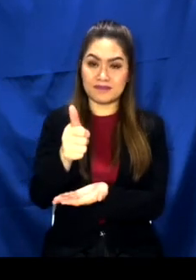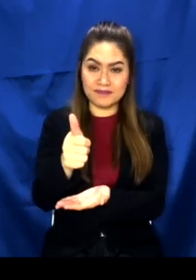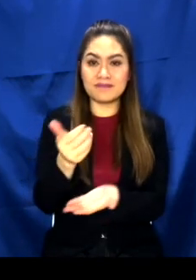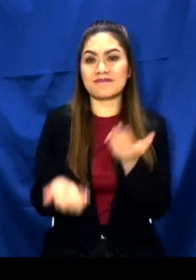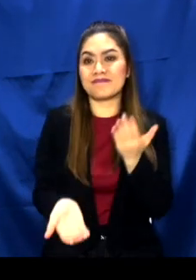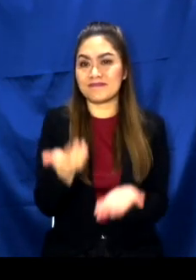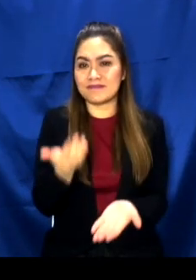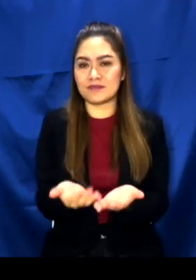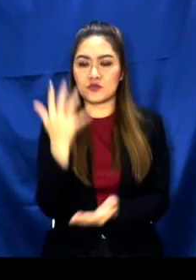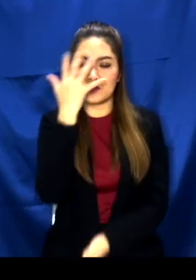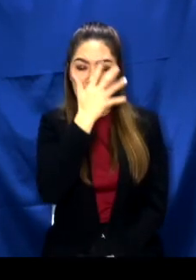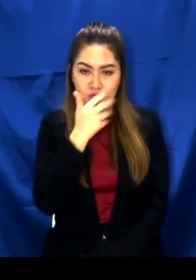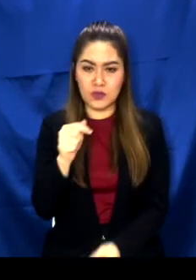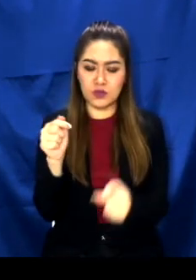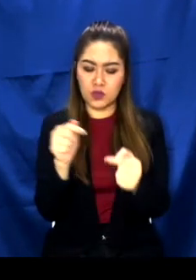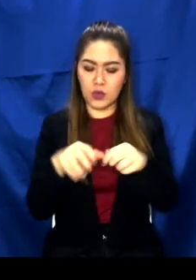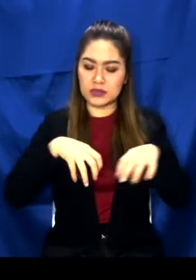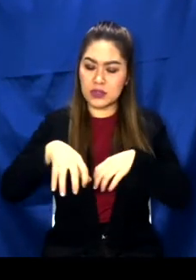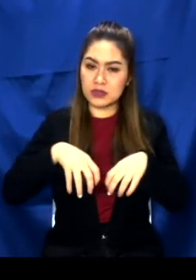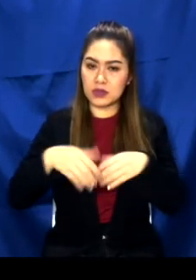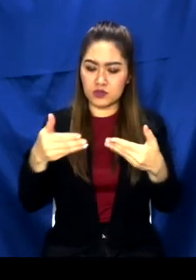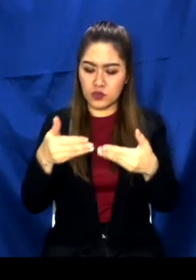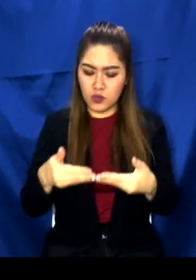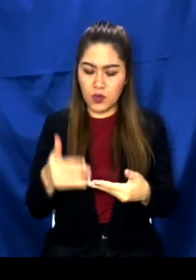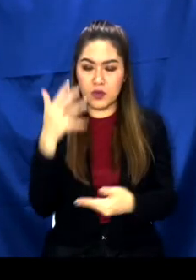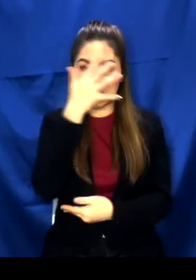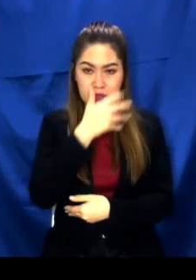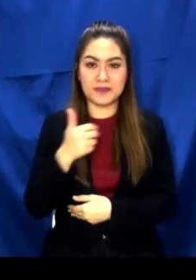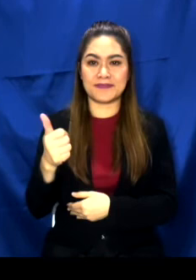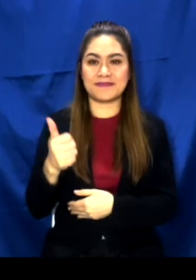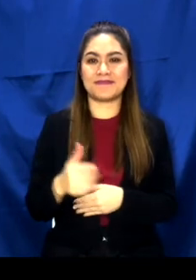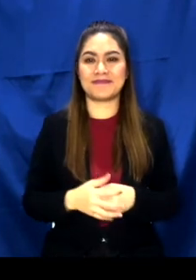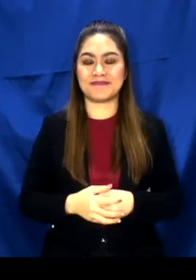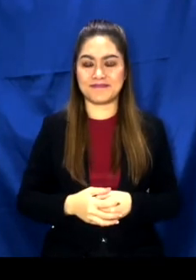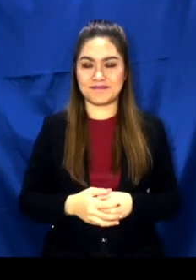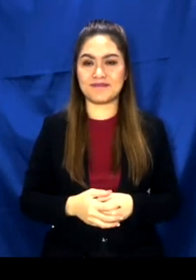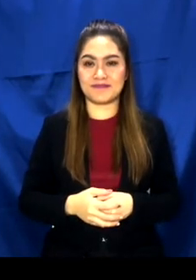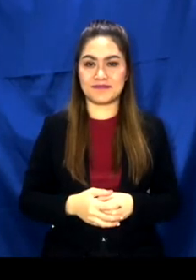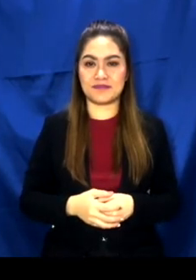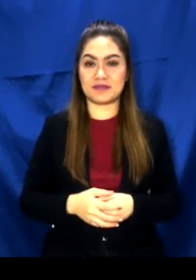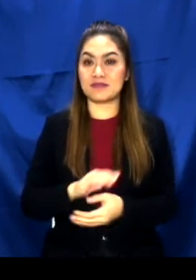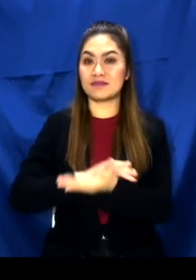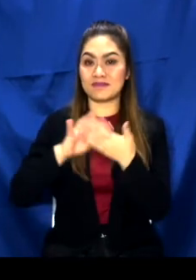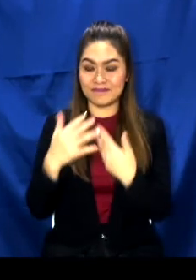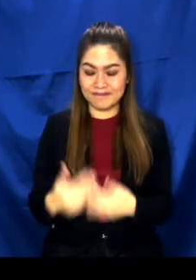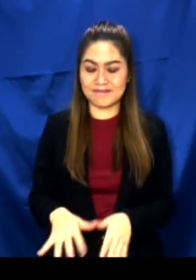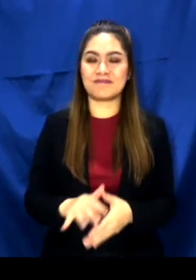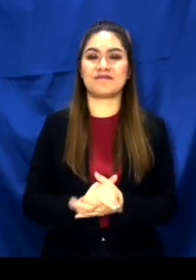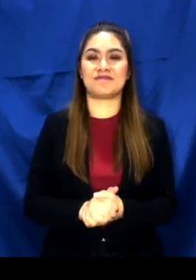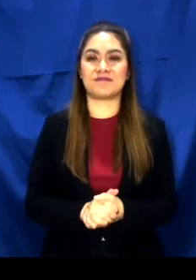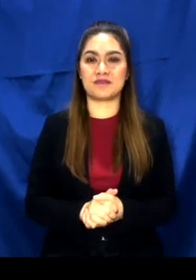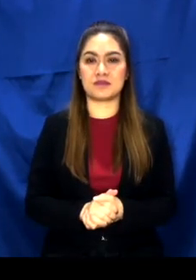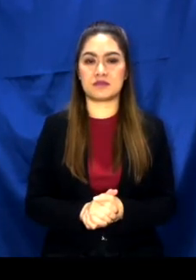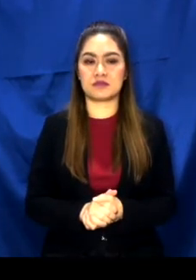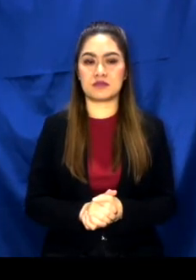แล้วแต่นะคะดูความสวยงามดูองค์ประกอบหลายๆอย่างแล้วก็ความสวยงามค่ะพอได้แล้วแบบนี้ปุ๊บ